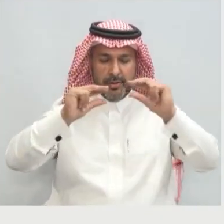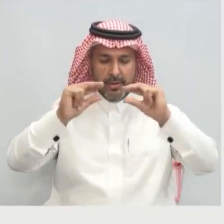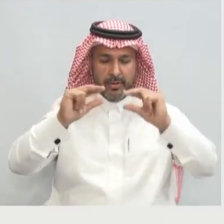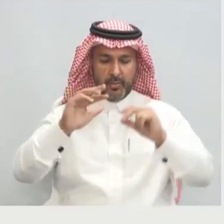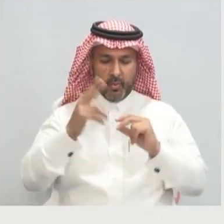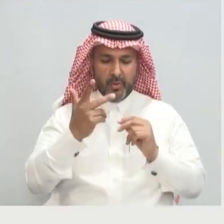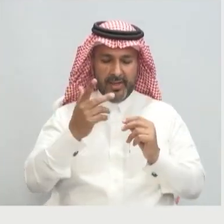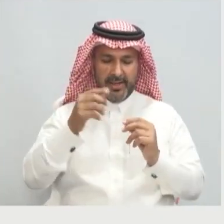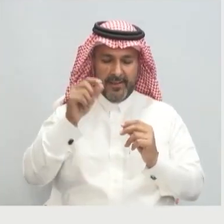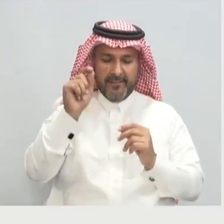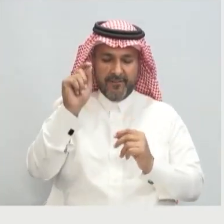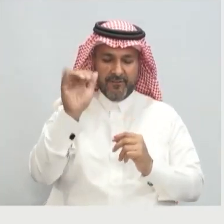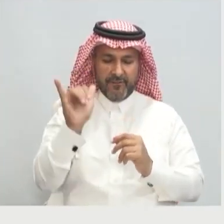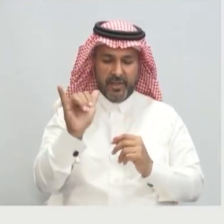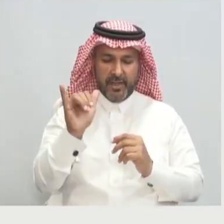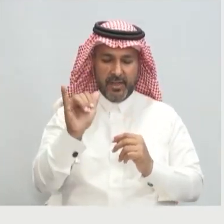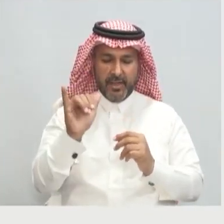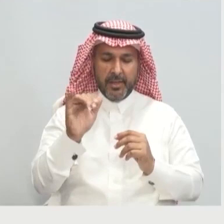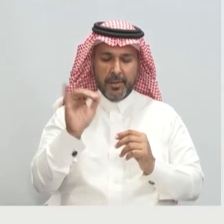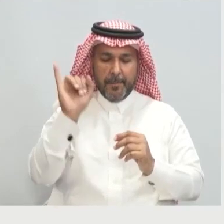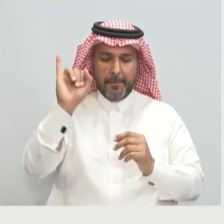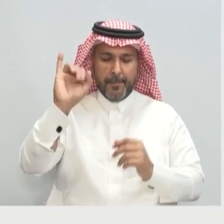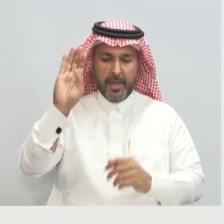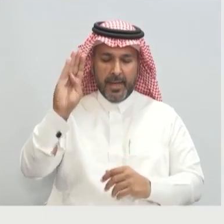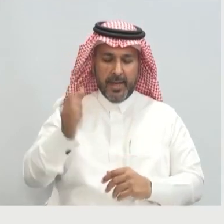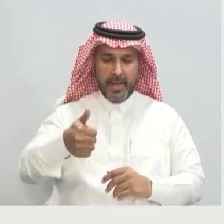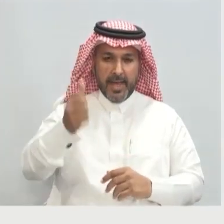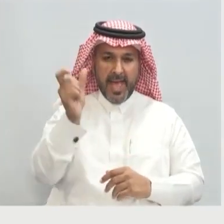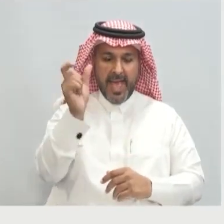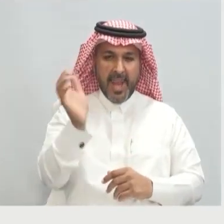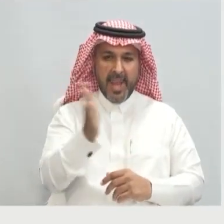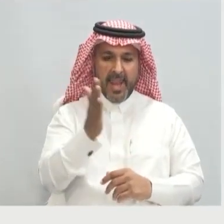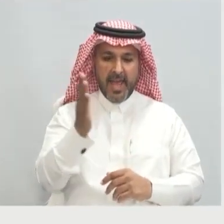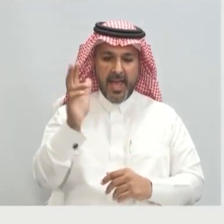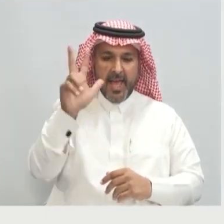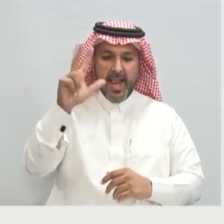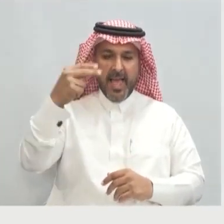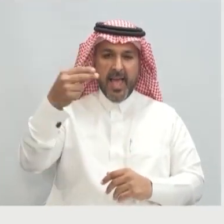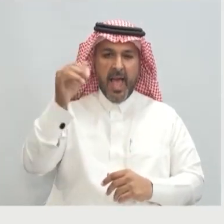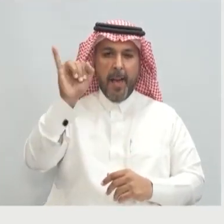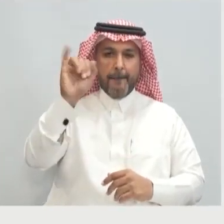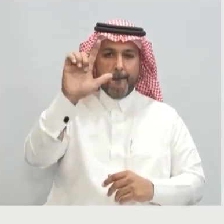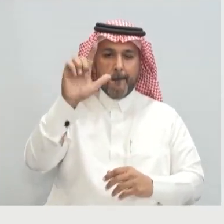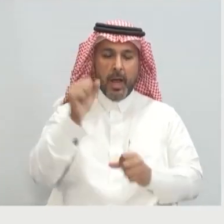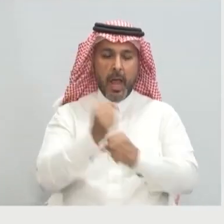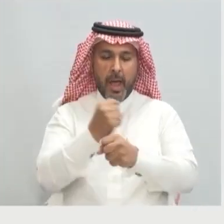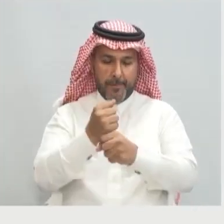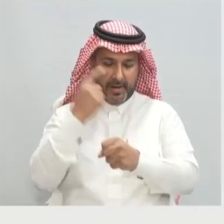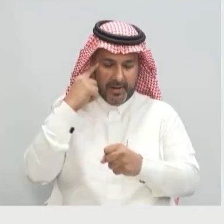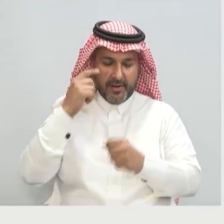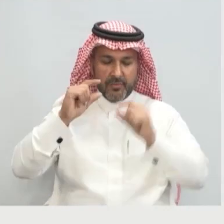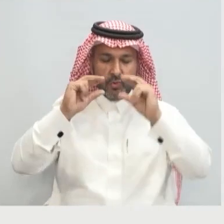العمل في الدرس السابق تحدثنا عن قنوات الاتصال ذكرنا بشكل عام الاتصال